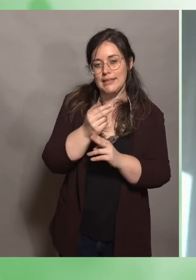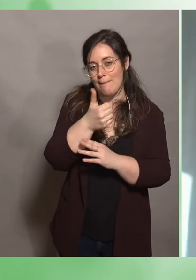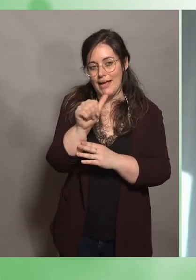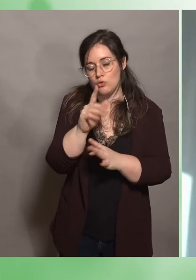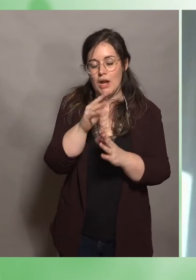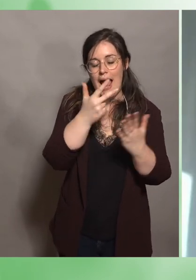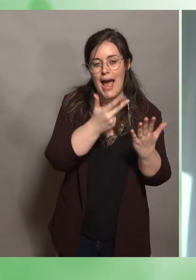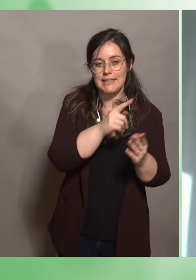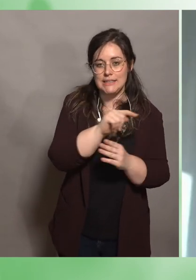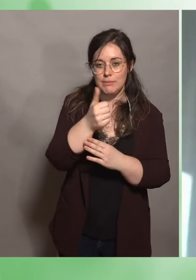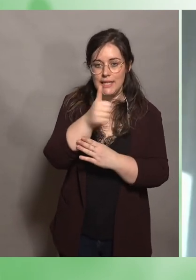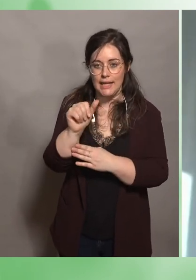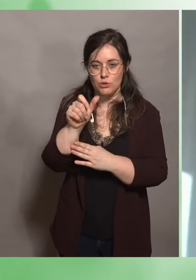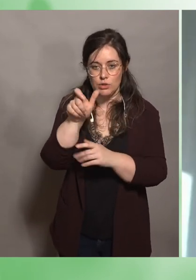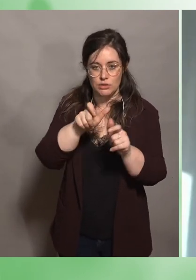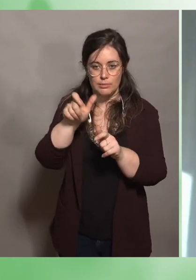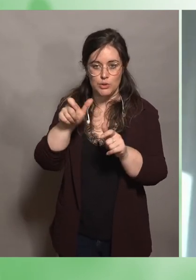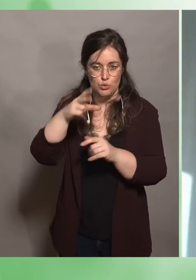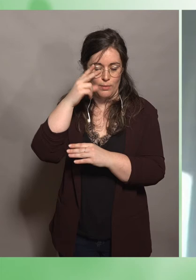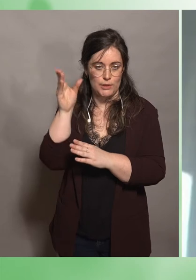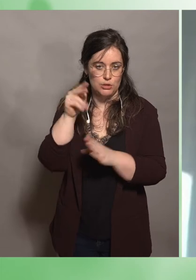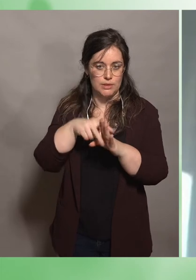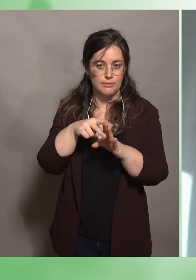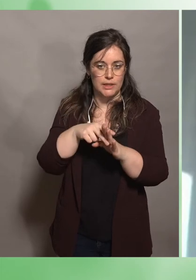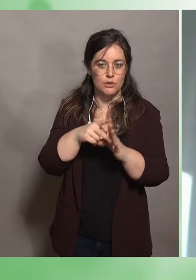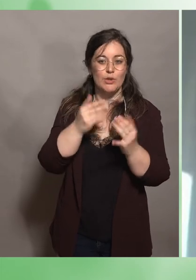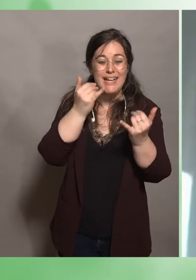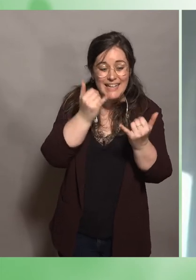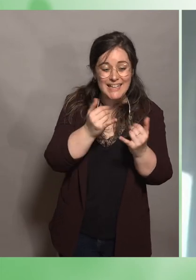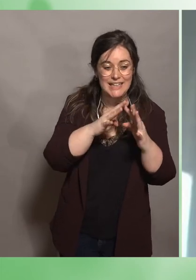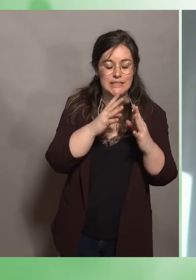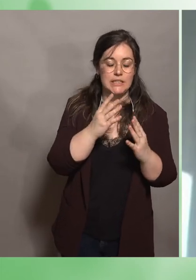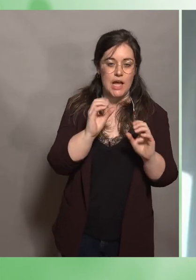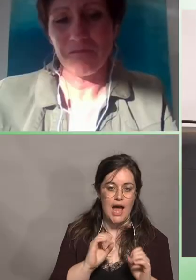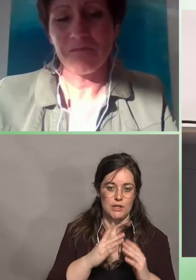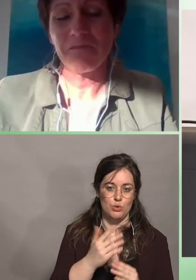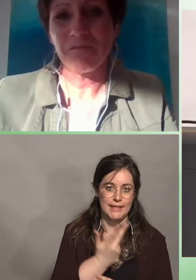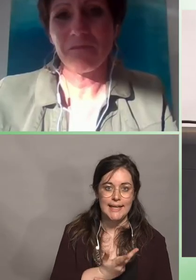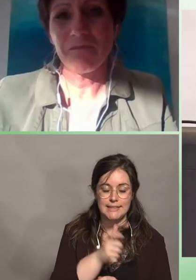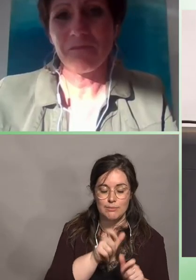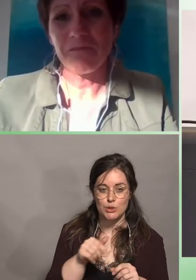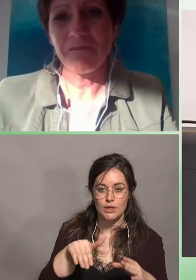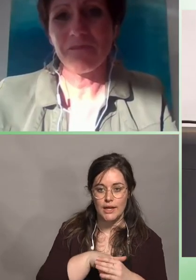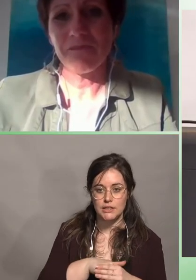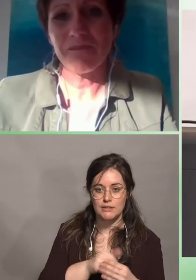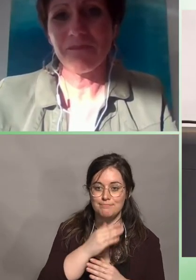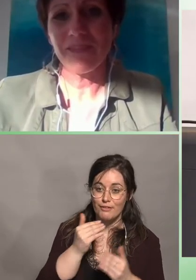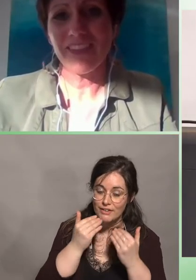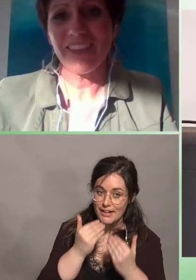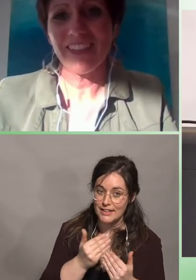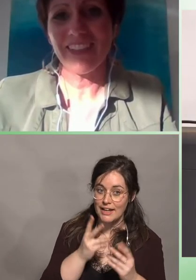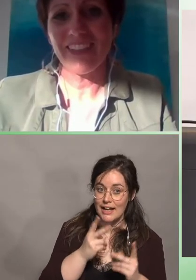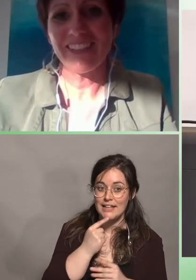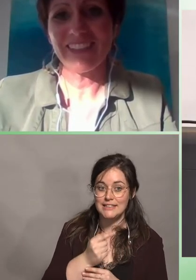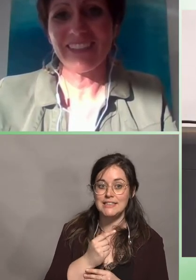zwischen 80 und 100 Menschen mit Behinderung österreichweit zu beschäftigen. Aktuell stehen wir bei 30. Ja, vielen Dank. Man kann sagen, es spricht